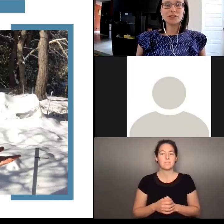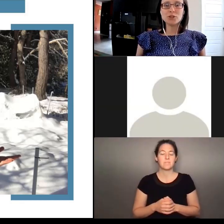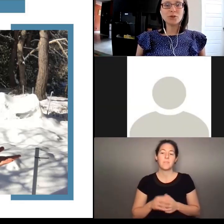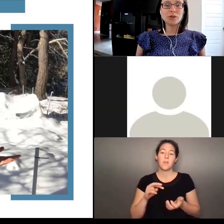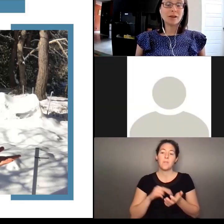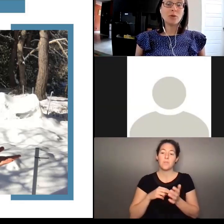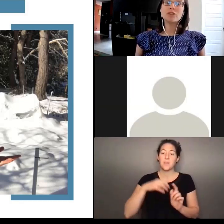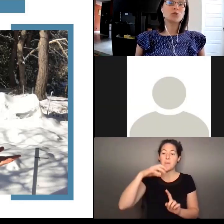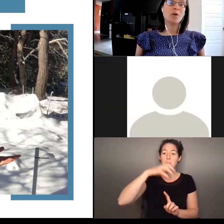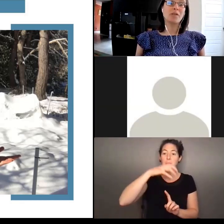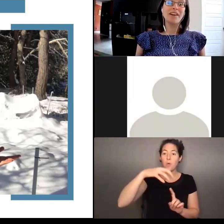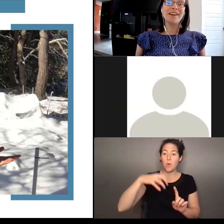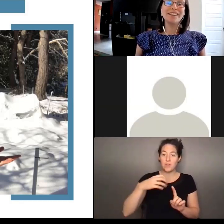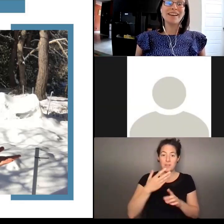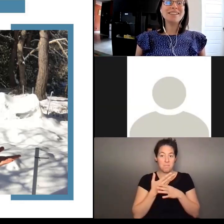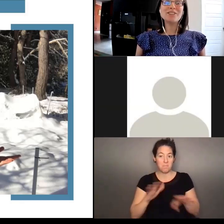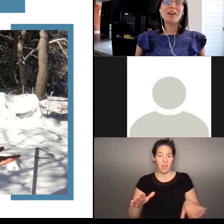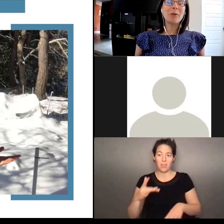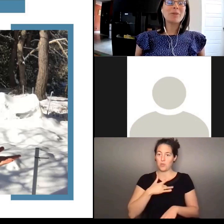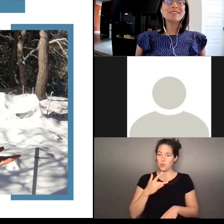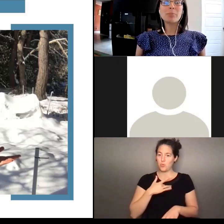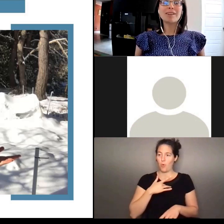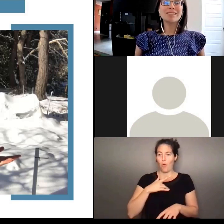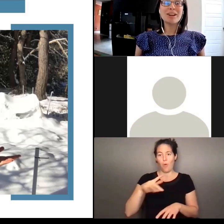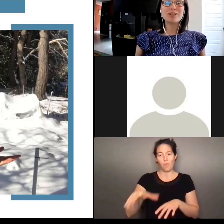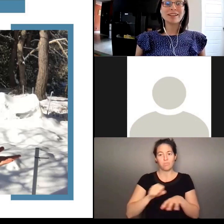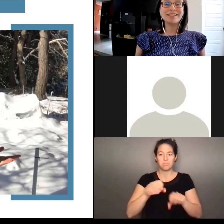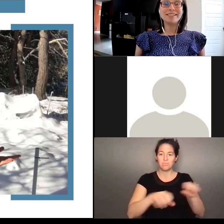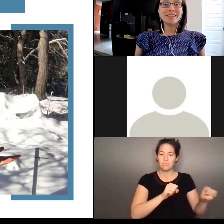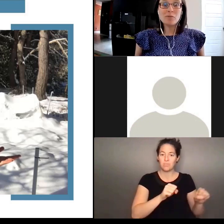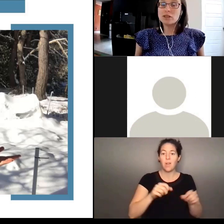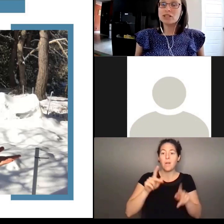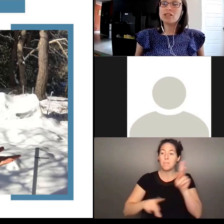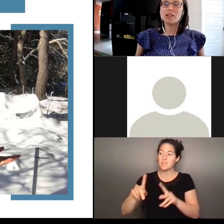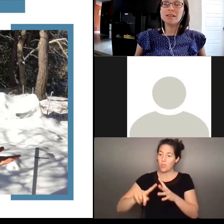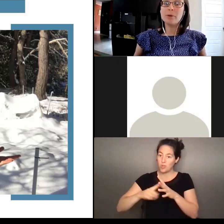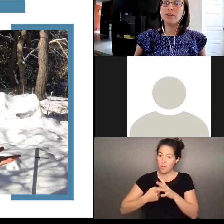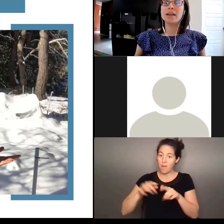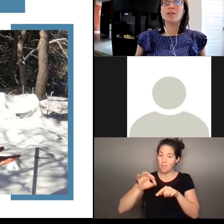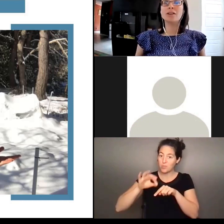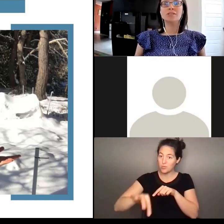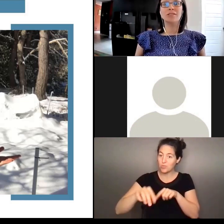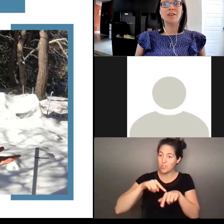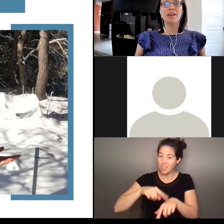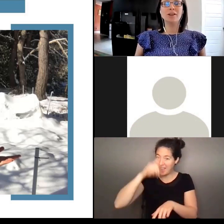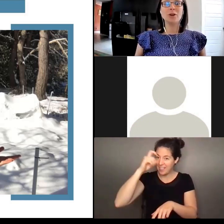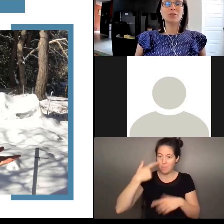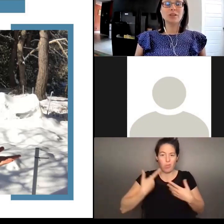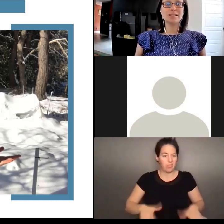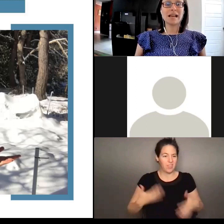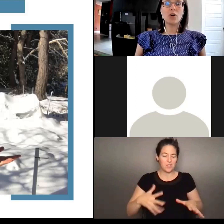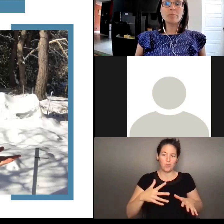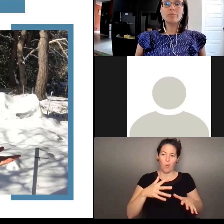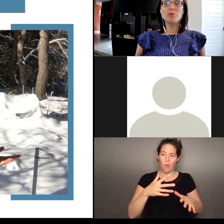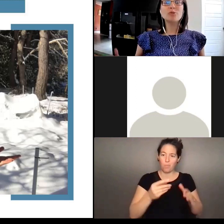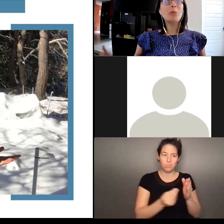brocolis matures dans le mois de juin. Quand les gens commencent à planter leur jardin d'été, moi, j'ai déjà des bonnes récoltes, là. Donc,